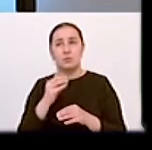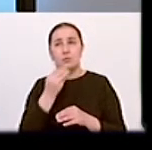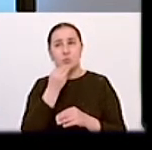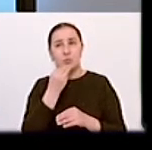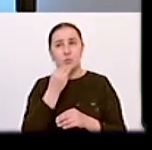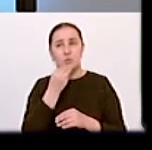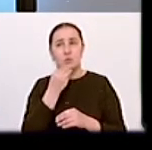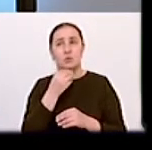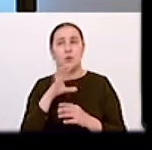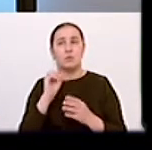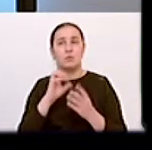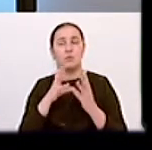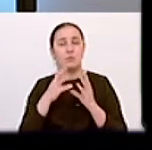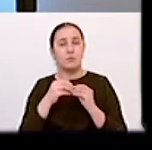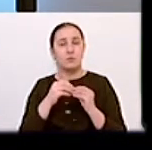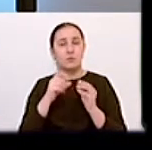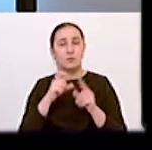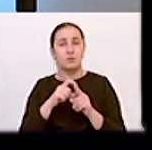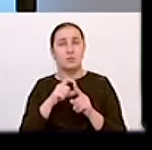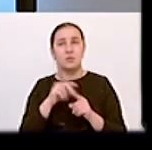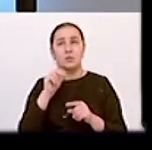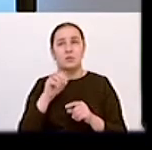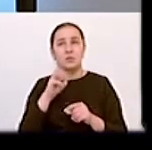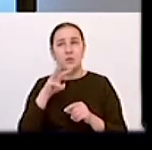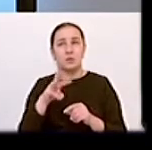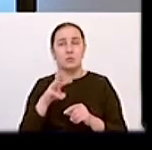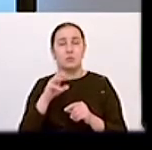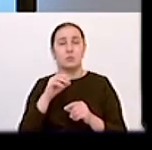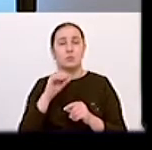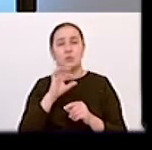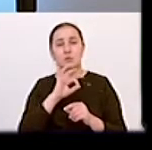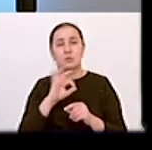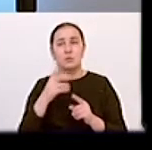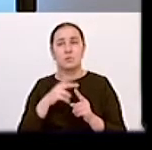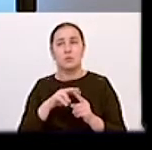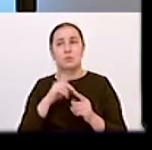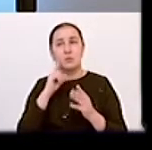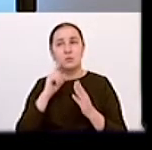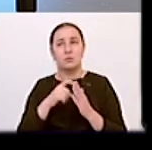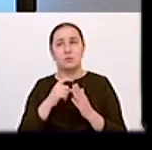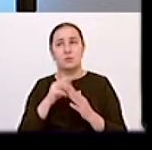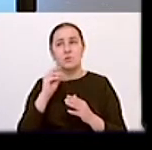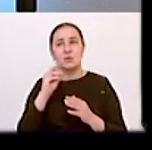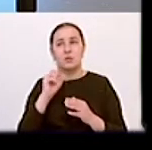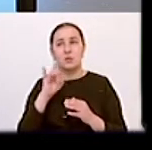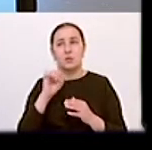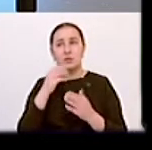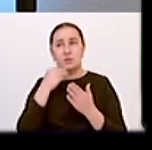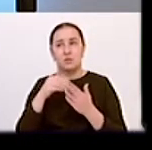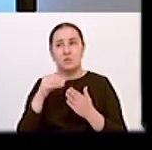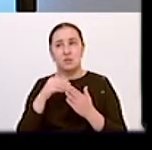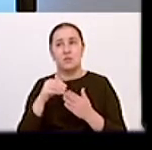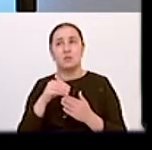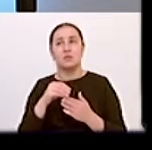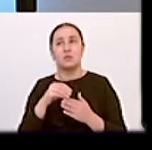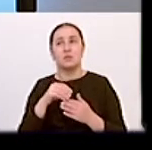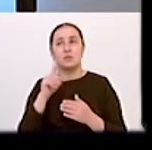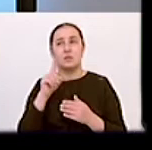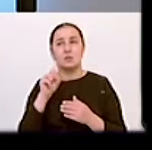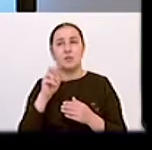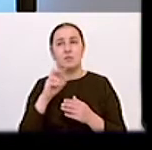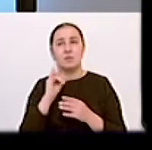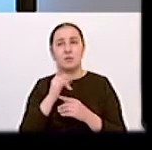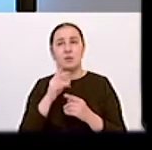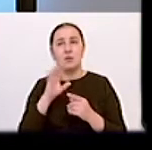ужин. Обобщающее слово. Чем ужин замечателен, нужно пояснить. Жареная свинина, заливное